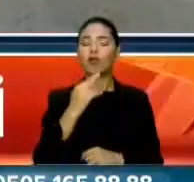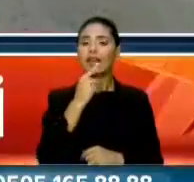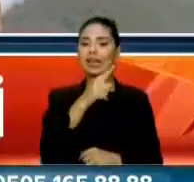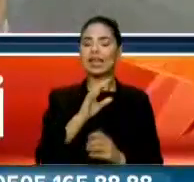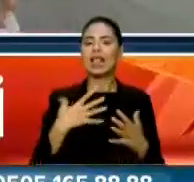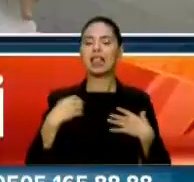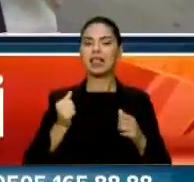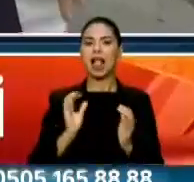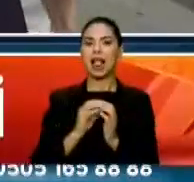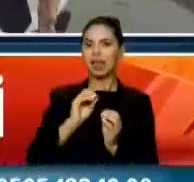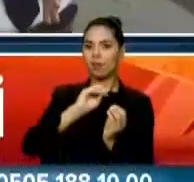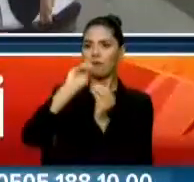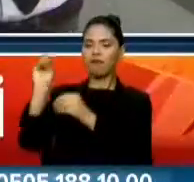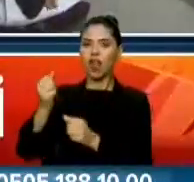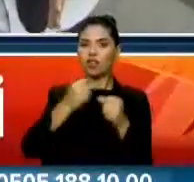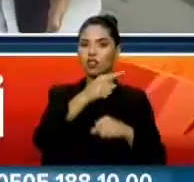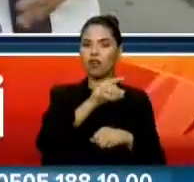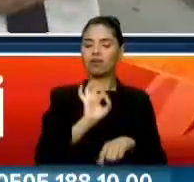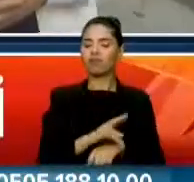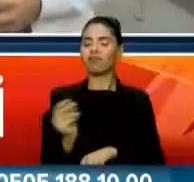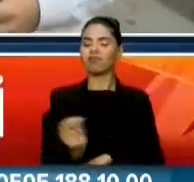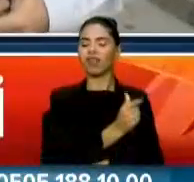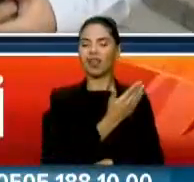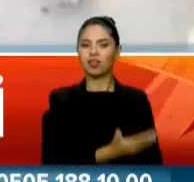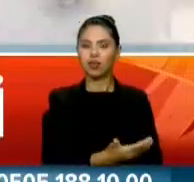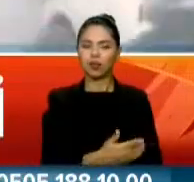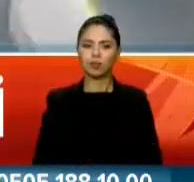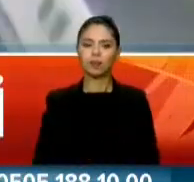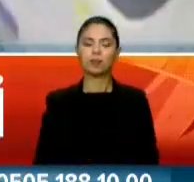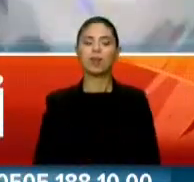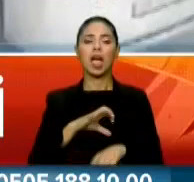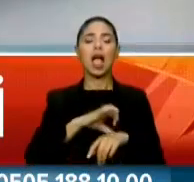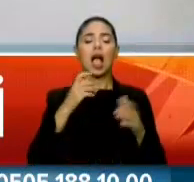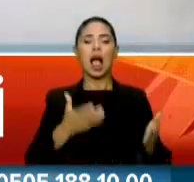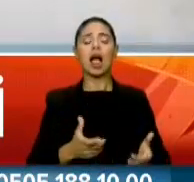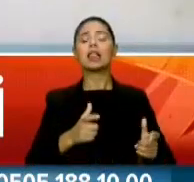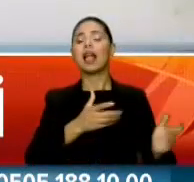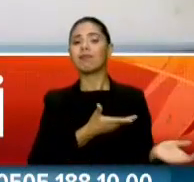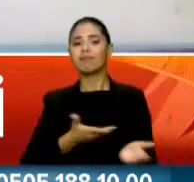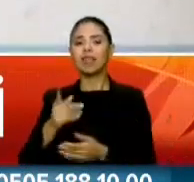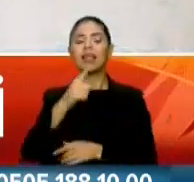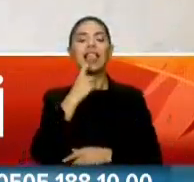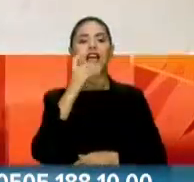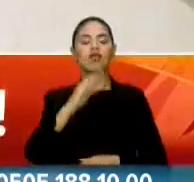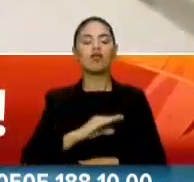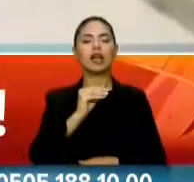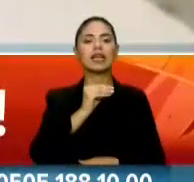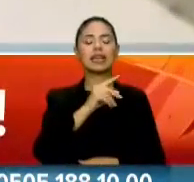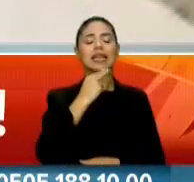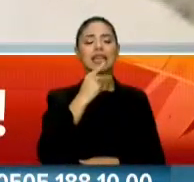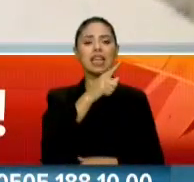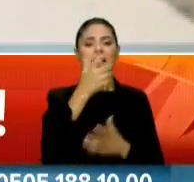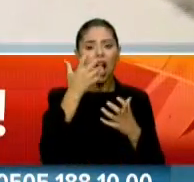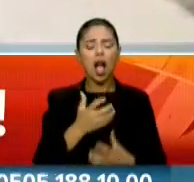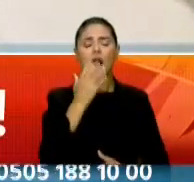sağlık ekiplerine teslim eden sürücü kaçıp kayıplara karıştı. Hastaneye kaldırılan küçük kızın sağlık durumu ağır. Yoğun